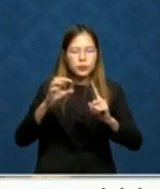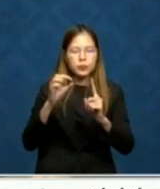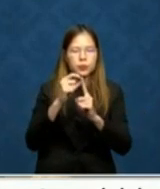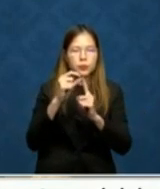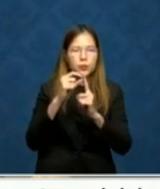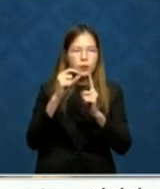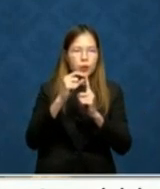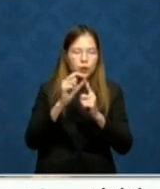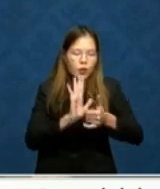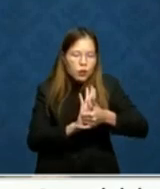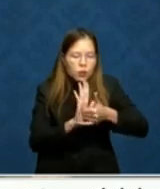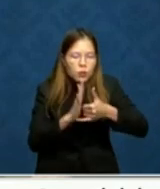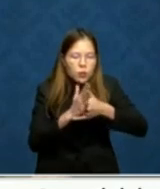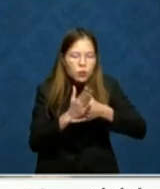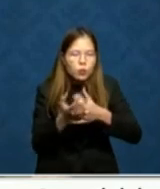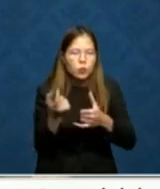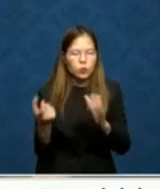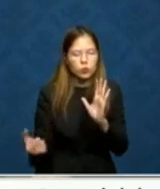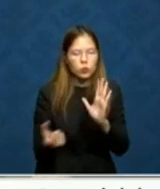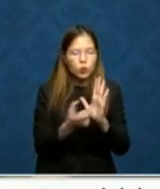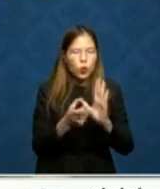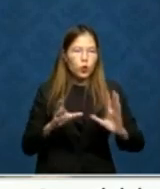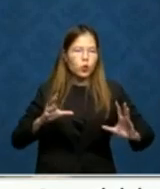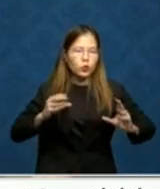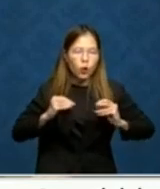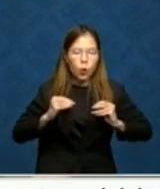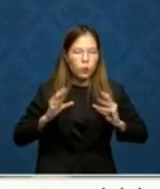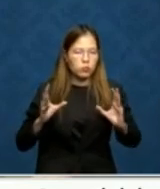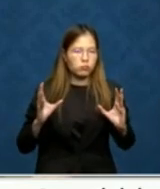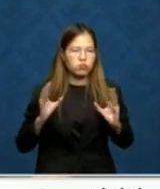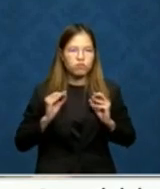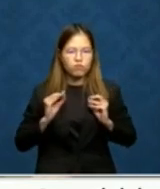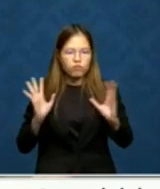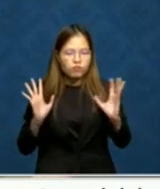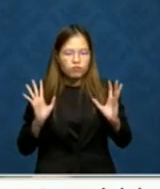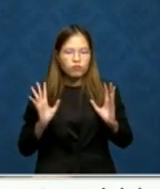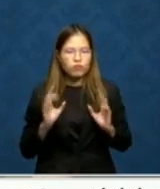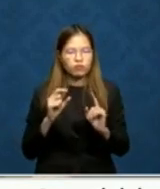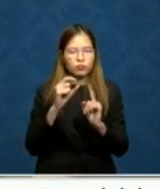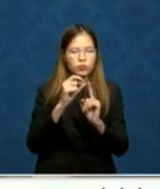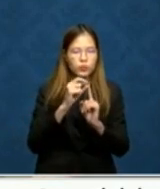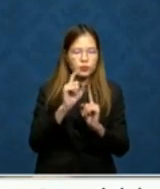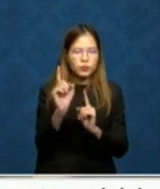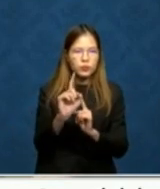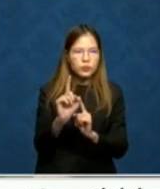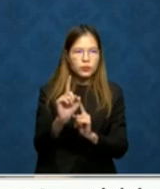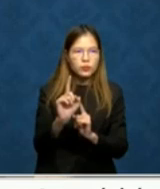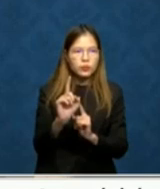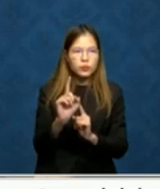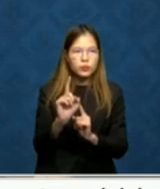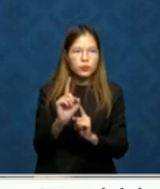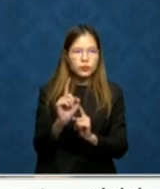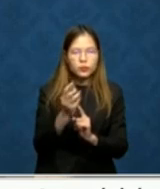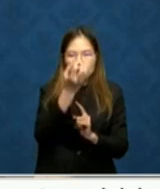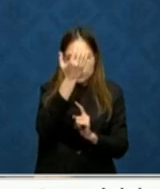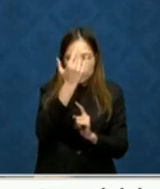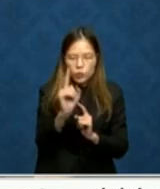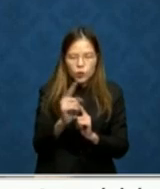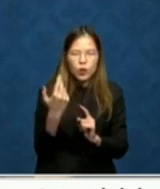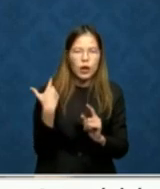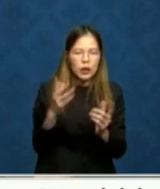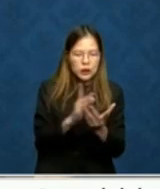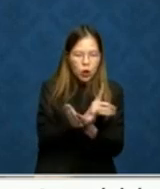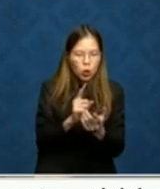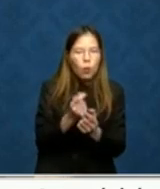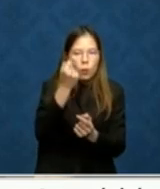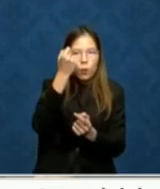างเพศควรจะบรรจุประเด็นความยินยอมหรือคอนเซนต์ในนิยามการคุกคามทางเพศด้วยเพื่อให้สังคมเข้าใจม